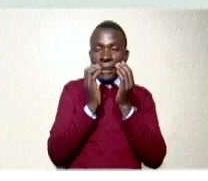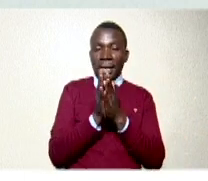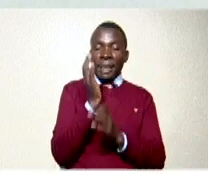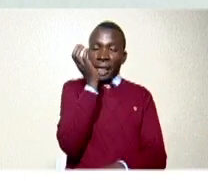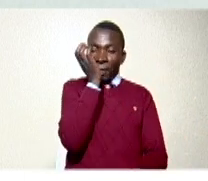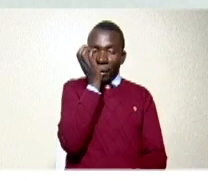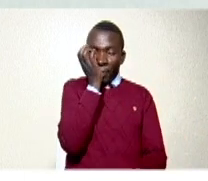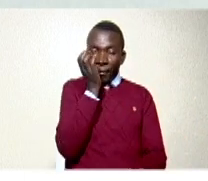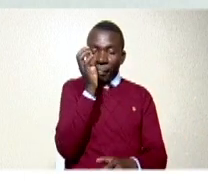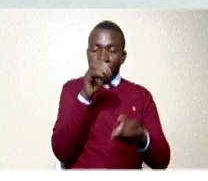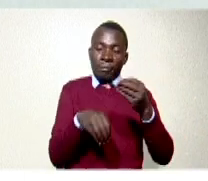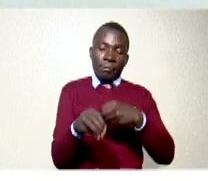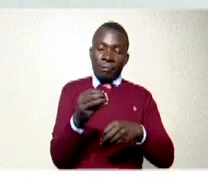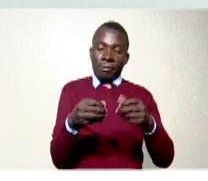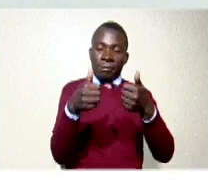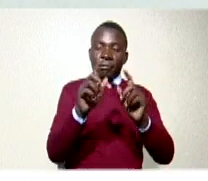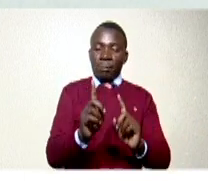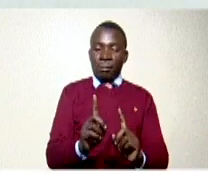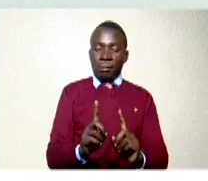ntabwo byeze neza mu bihembwe bishize